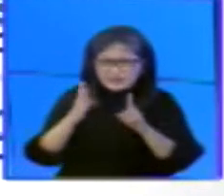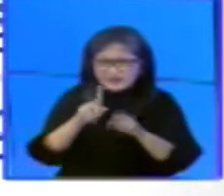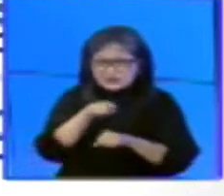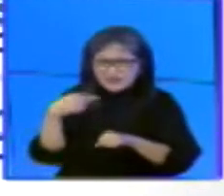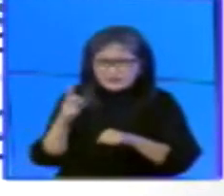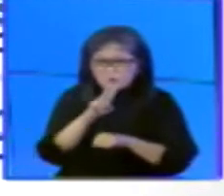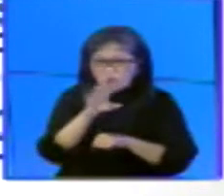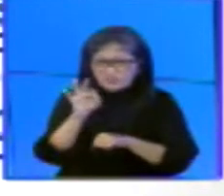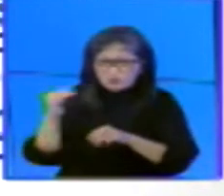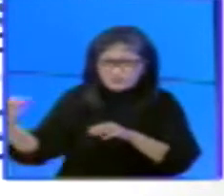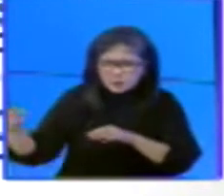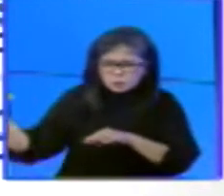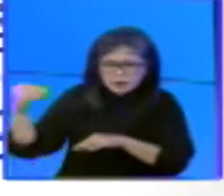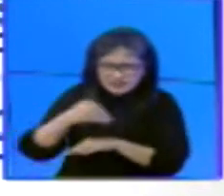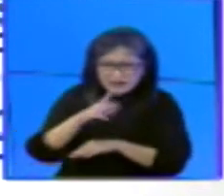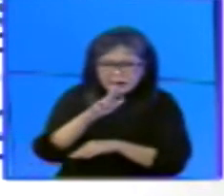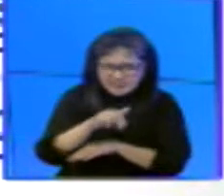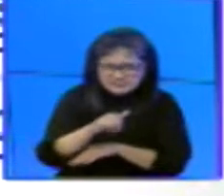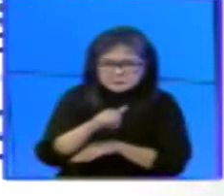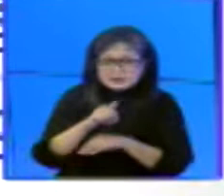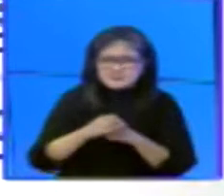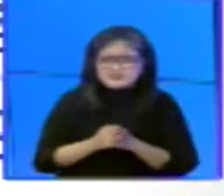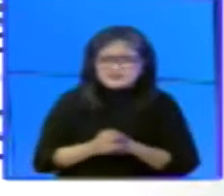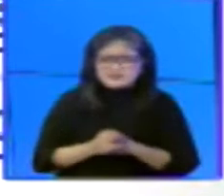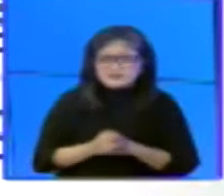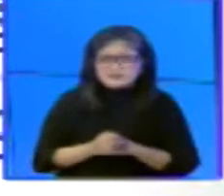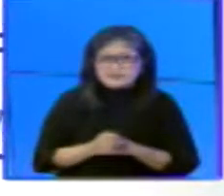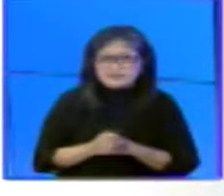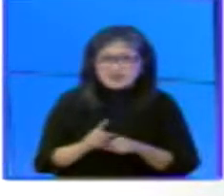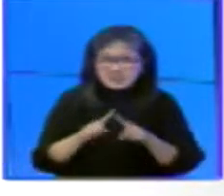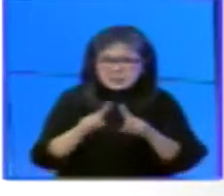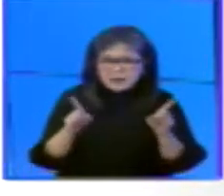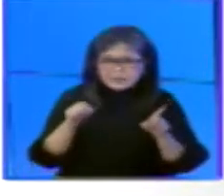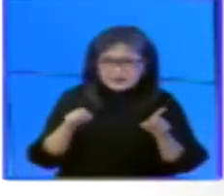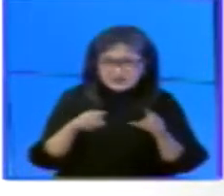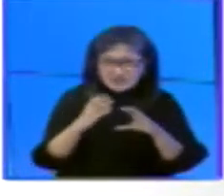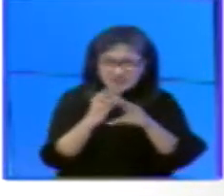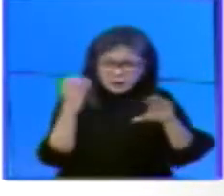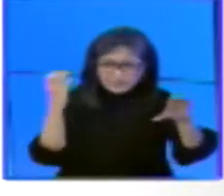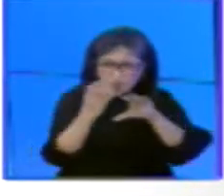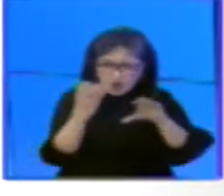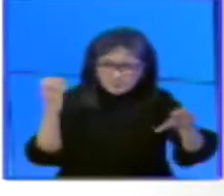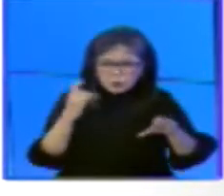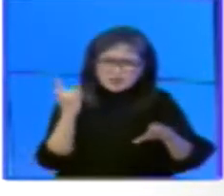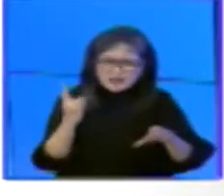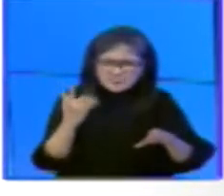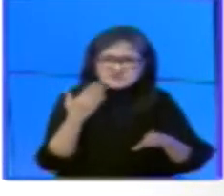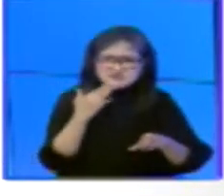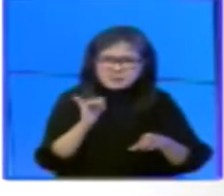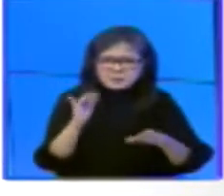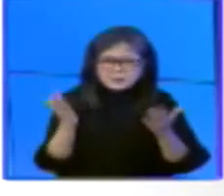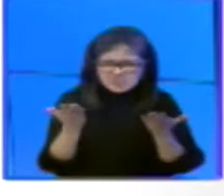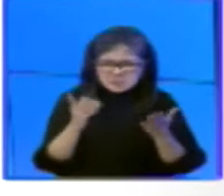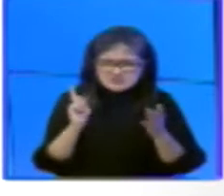atau lebih lama dari biasanya. Namun pengoperasian gerbong kereta tetap diberlakukan seperti biasa dengan tujuan agar